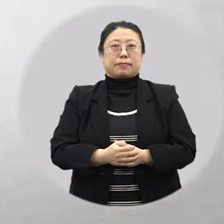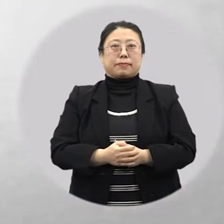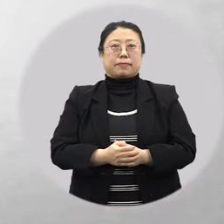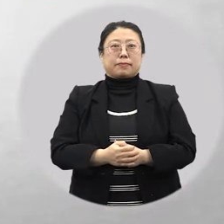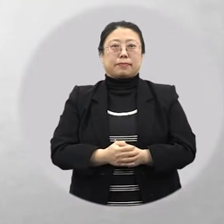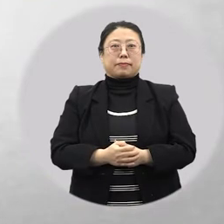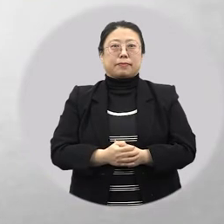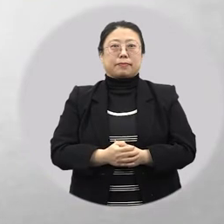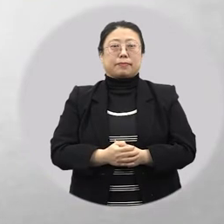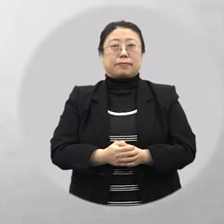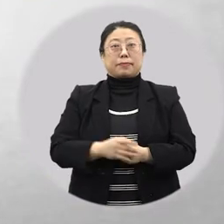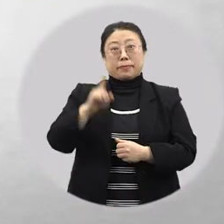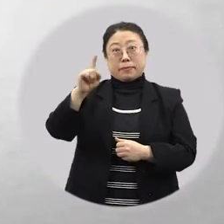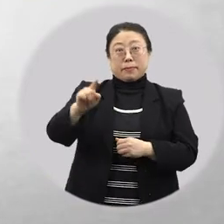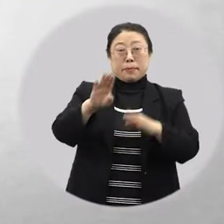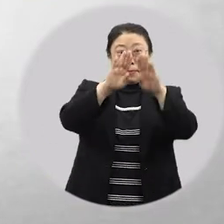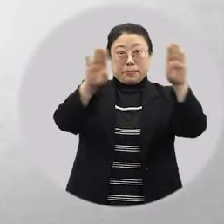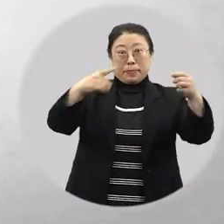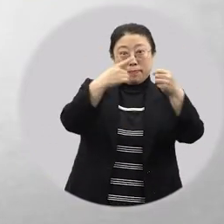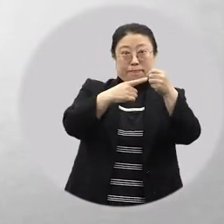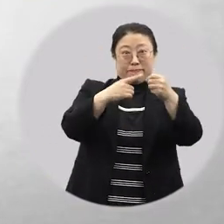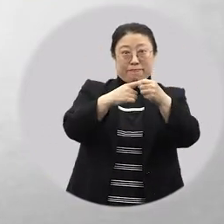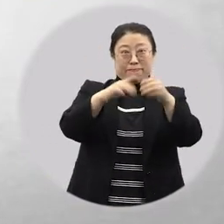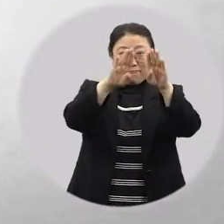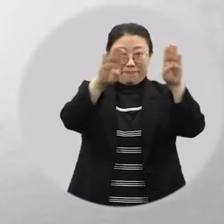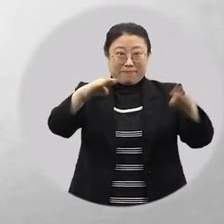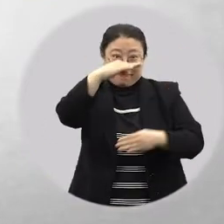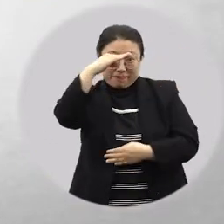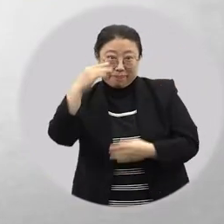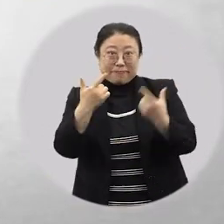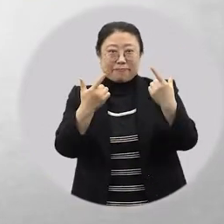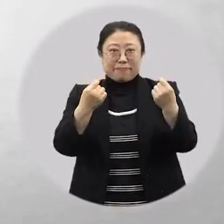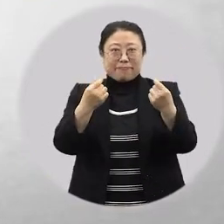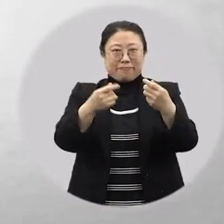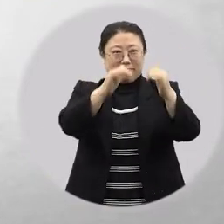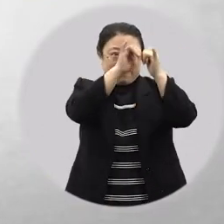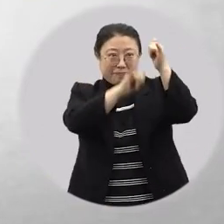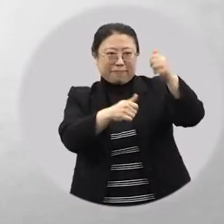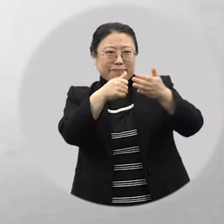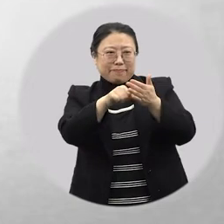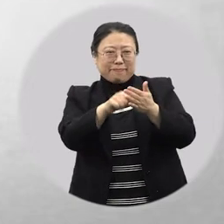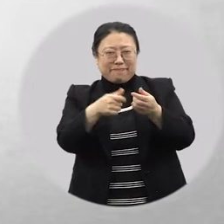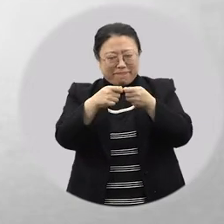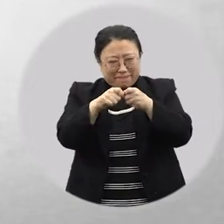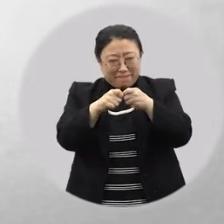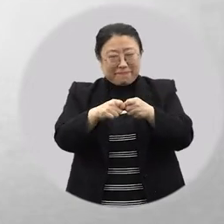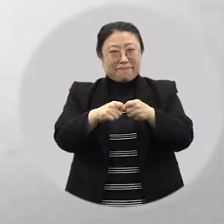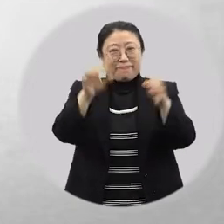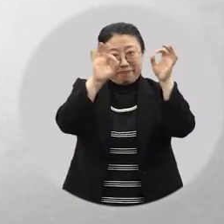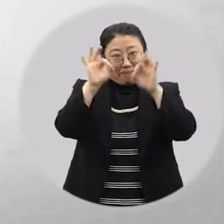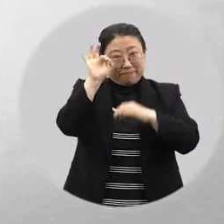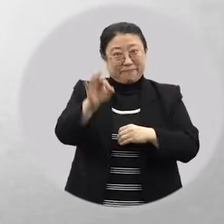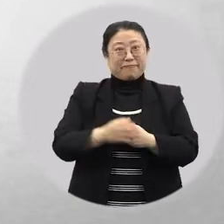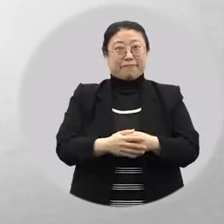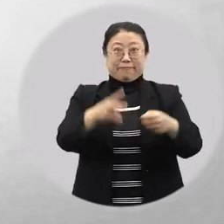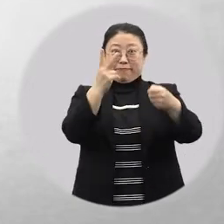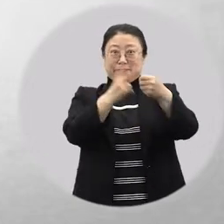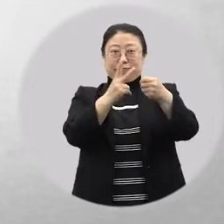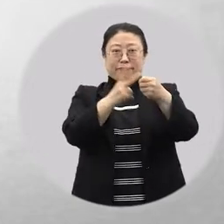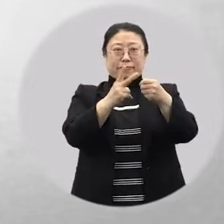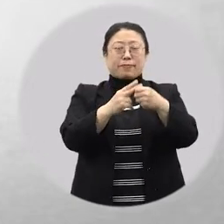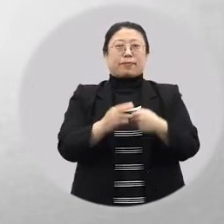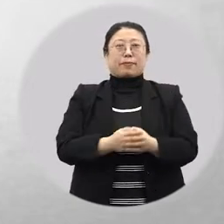하나 박물관에서 관람하는 것처럼 유물들을 꼼꼼하게 살펴보세요 둘